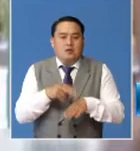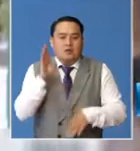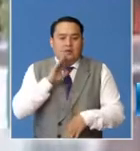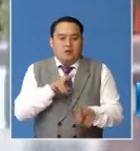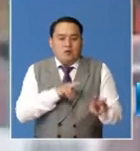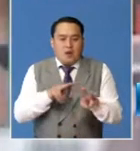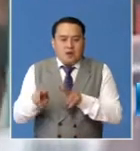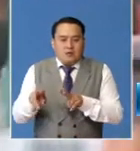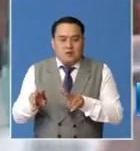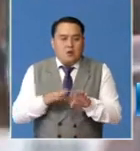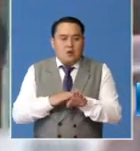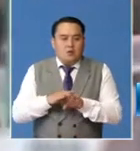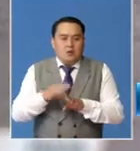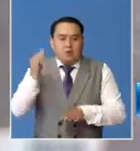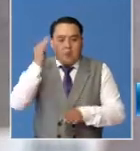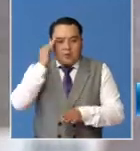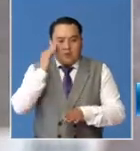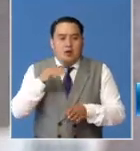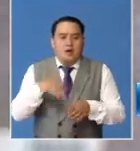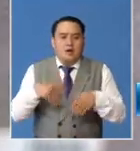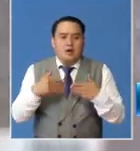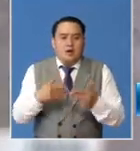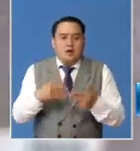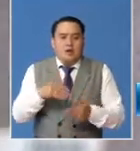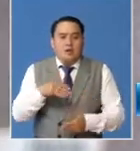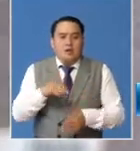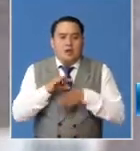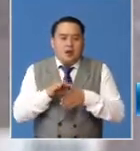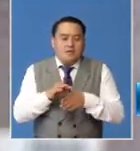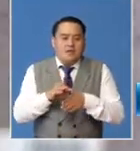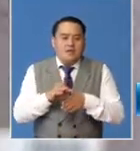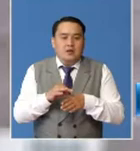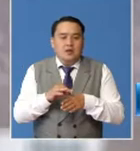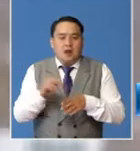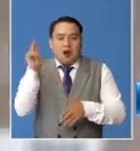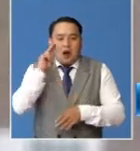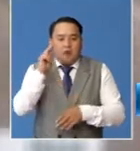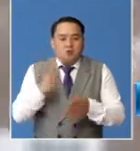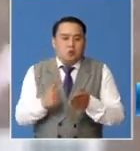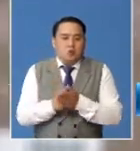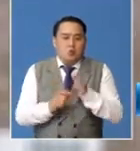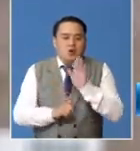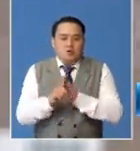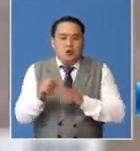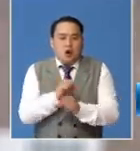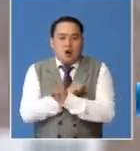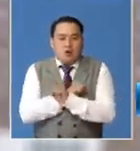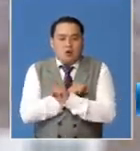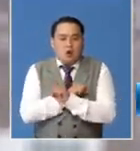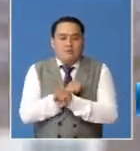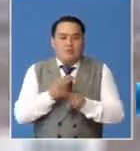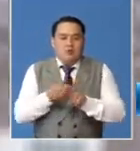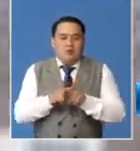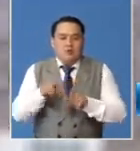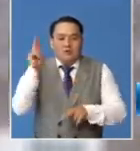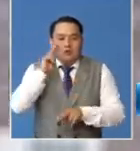водоемы по всей стране. Еще один метод, который зарекомендовал себя, это проведение интерактивных уроков до начала каникулярного периода. Такие